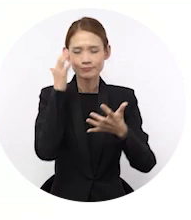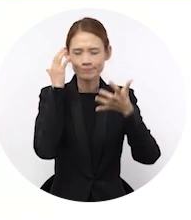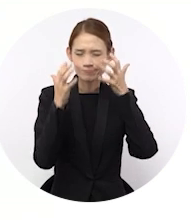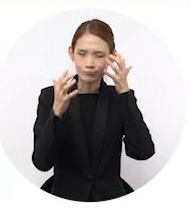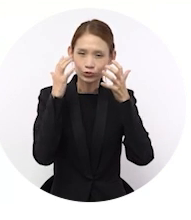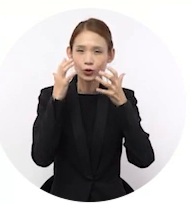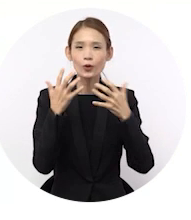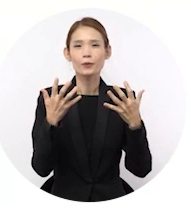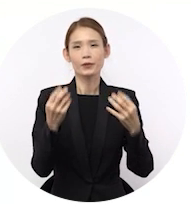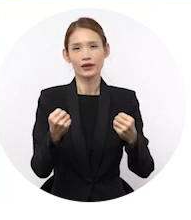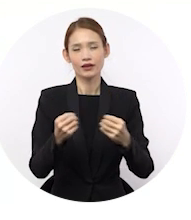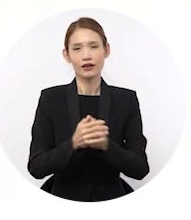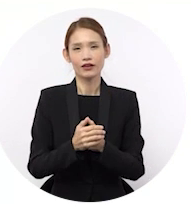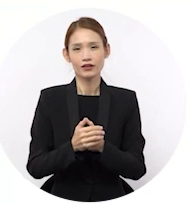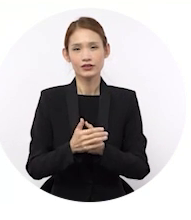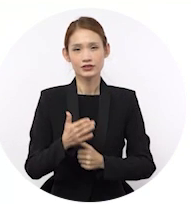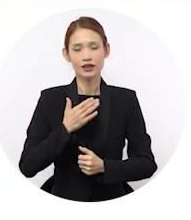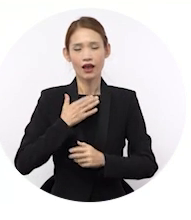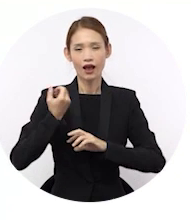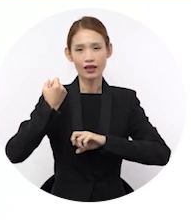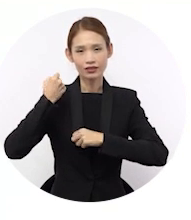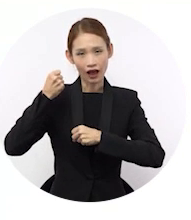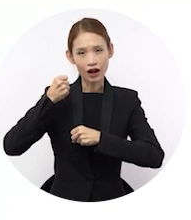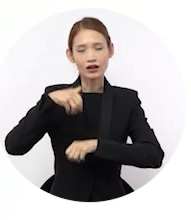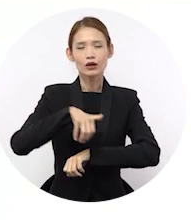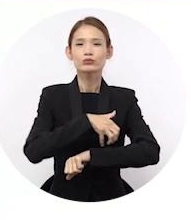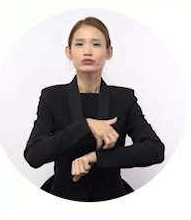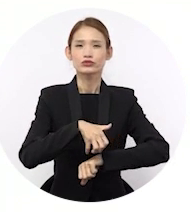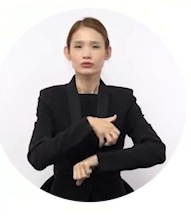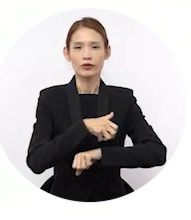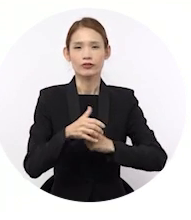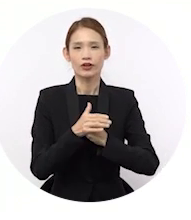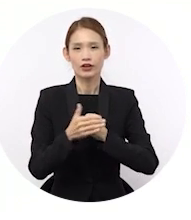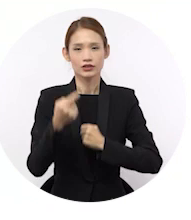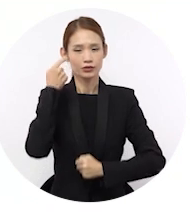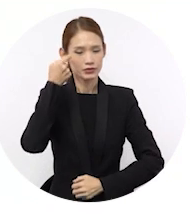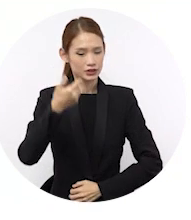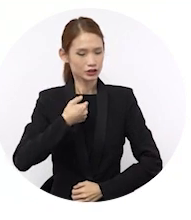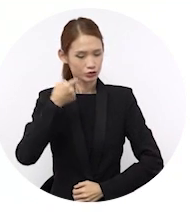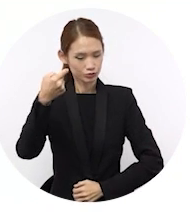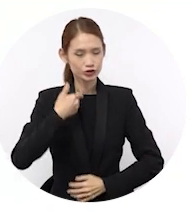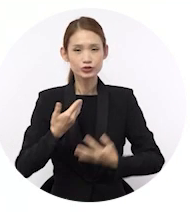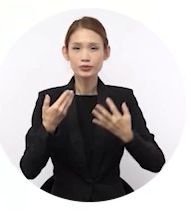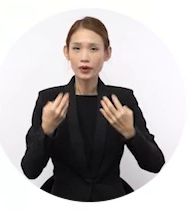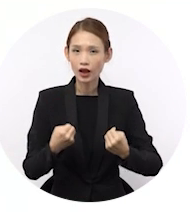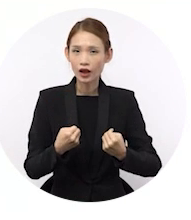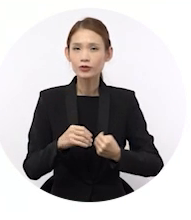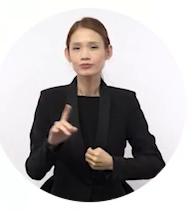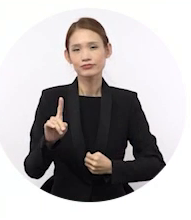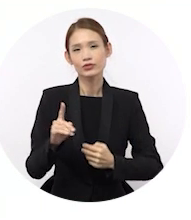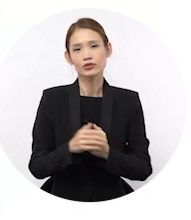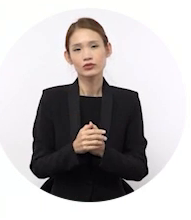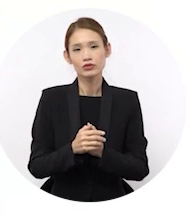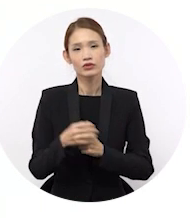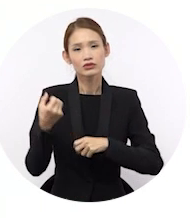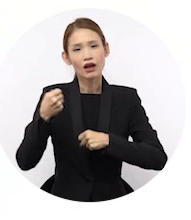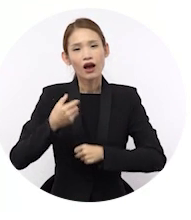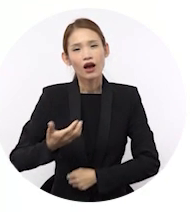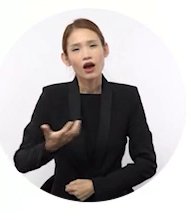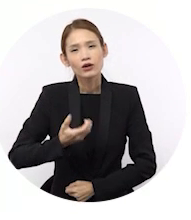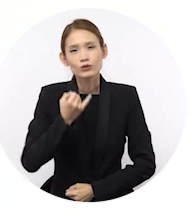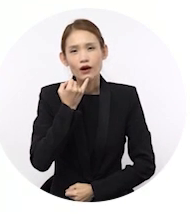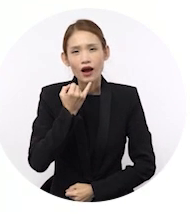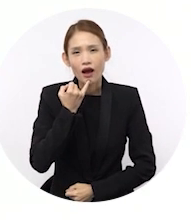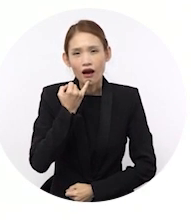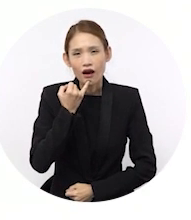사람들이 혼동하고 있는 건데요. 제가 다리가 불편하다 보니까 그런 질문을 진짜 많이 받았어요. 다리